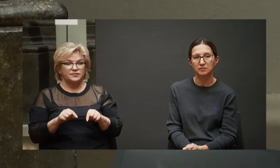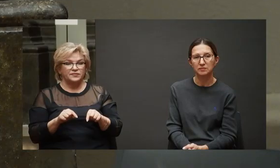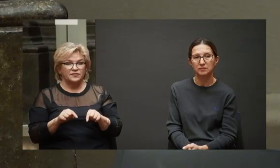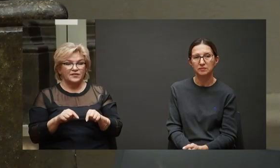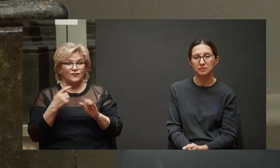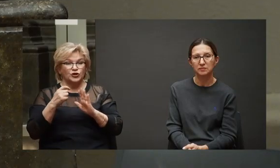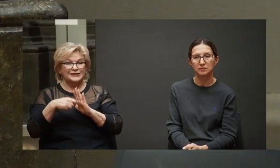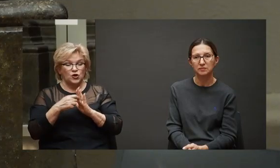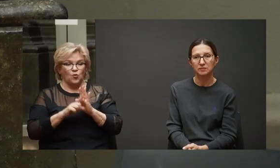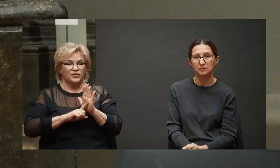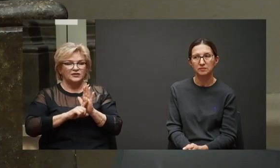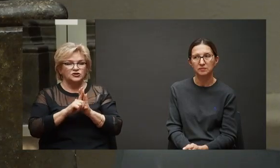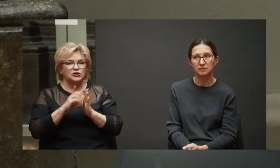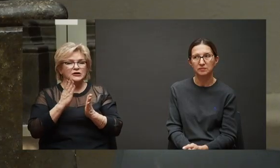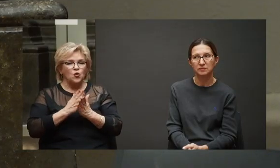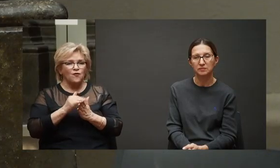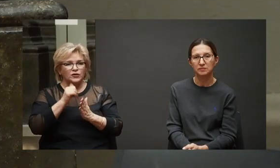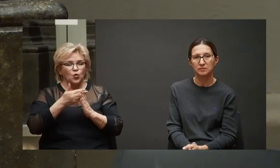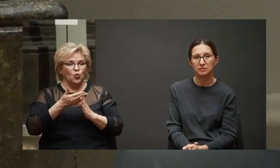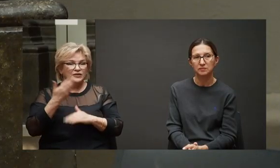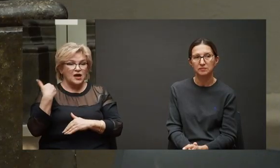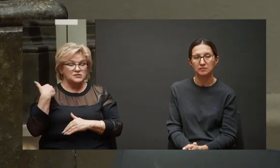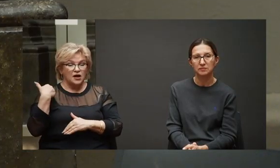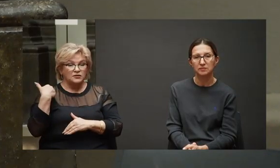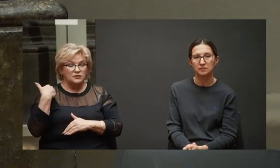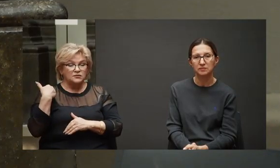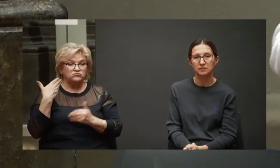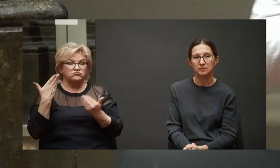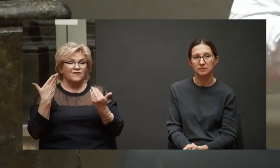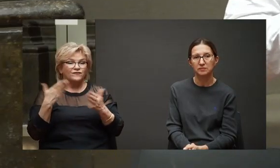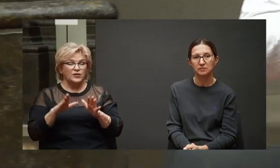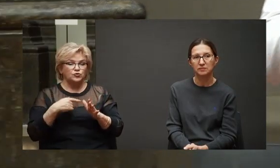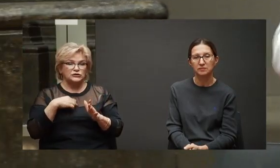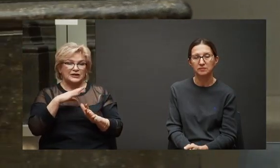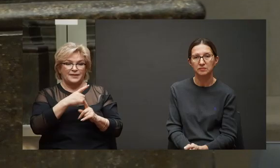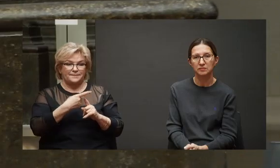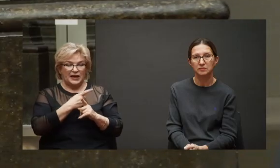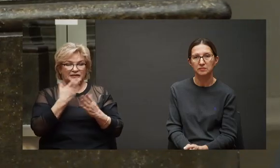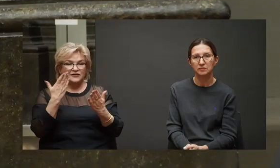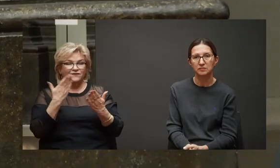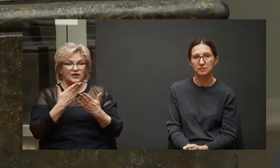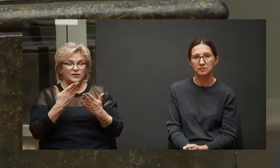Вот съемки начались ровно год назад. Выпустили мы его